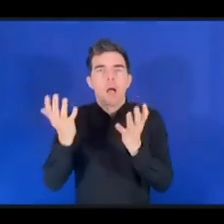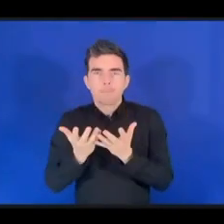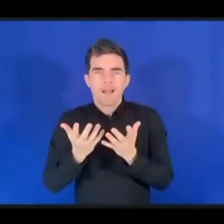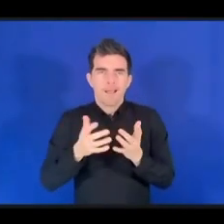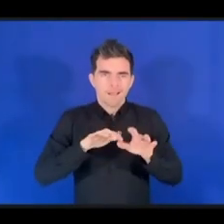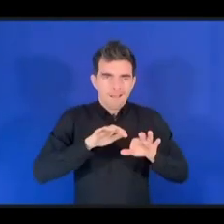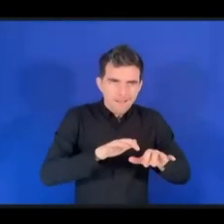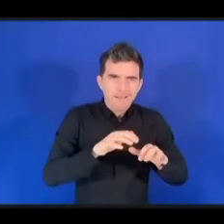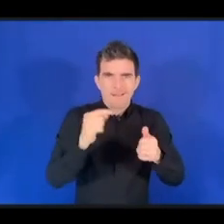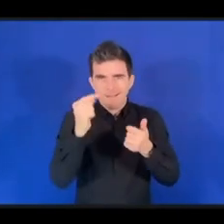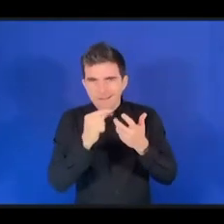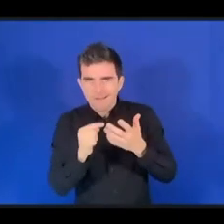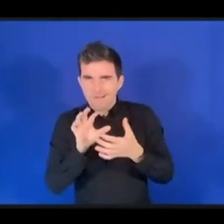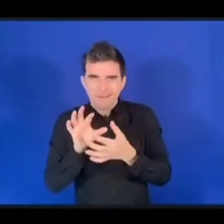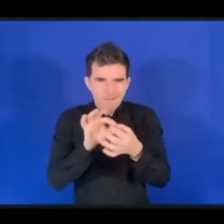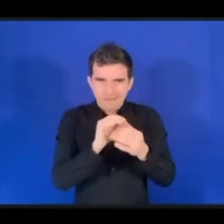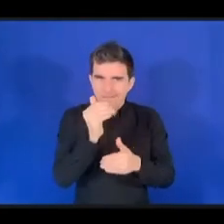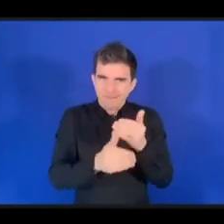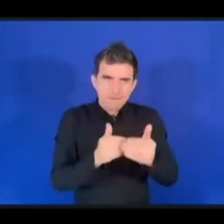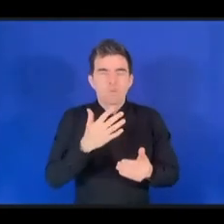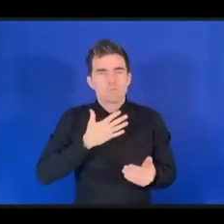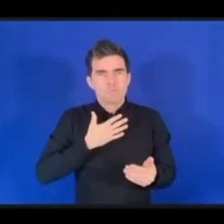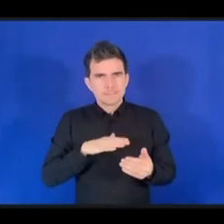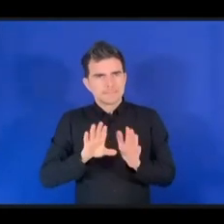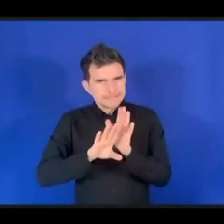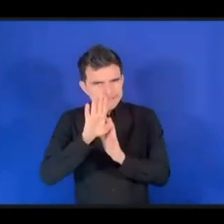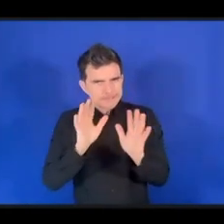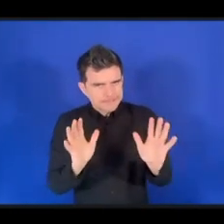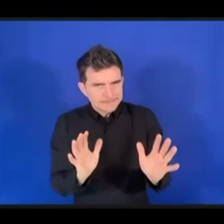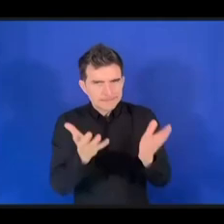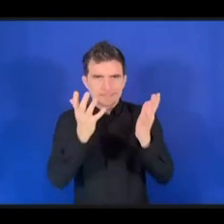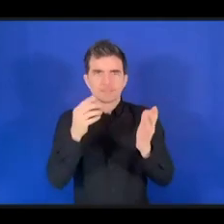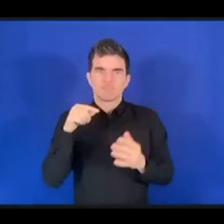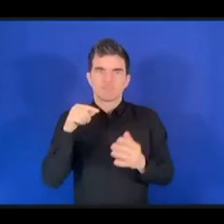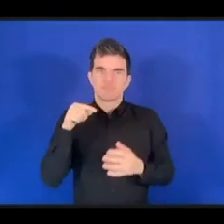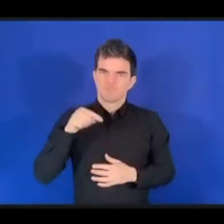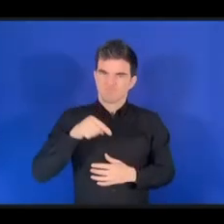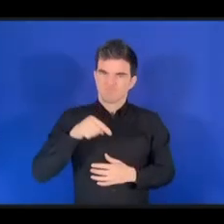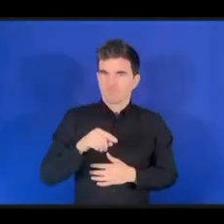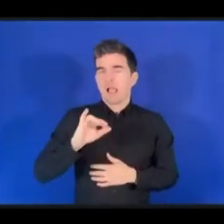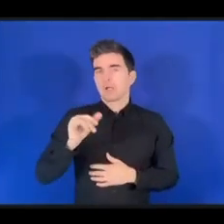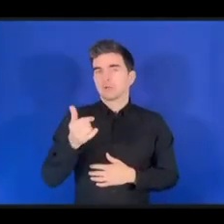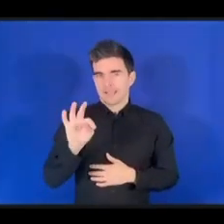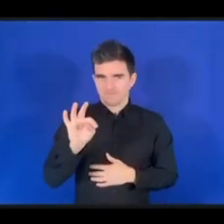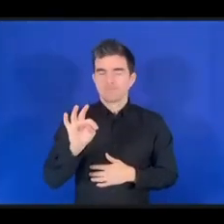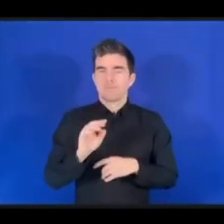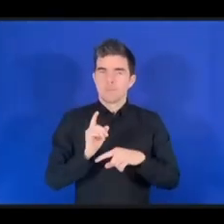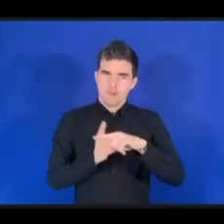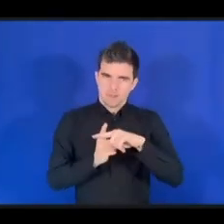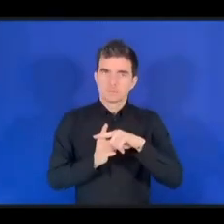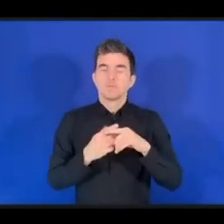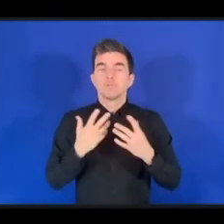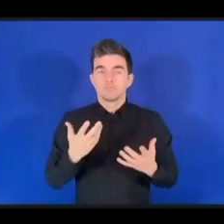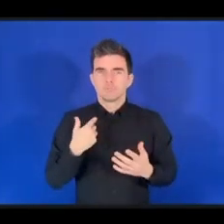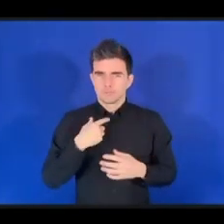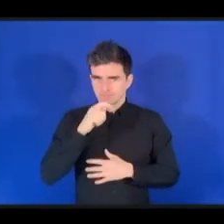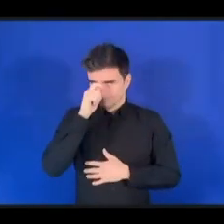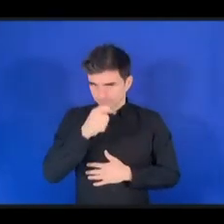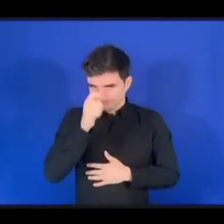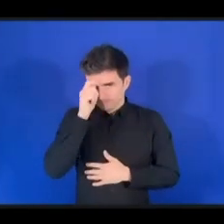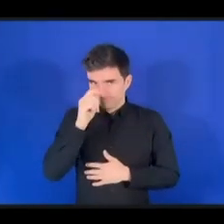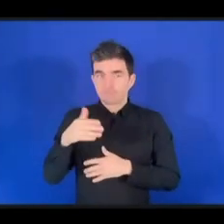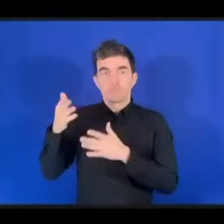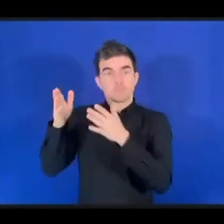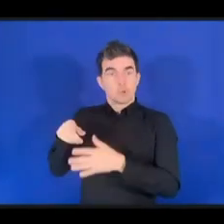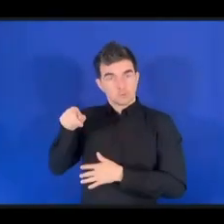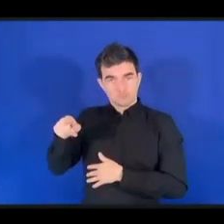FGI plus nous rendons hommage également alanach en 1989 Alan MTI a conçu et